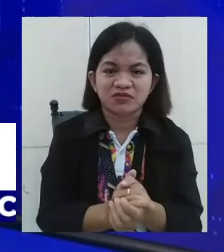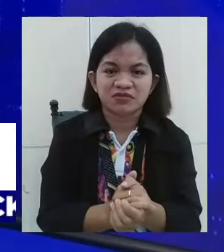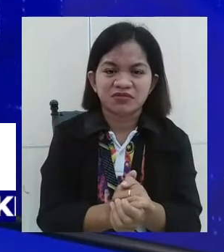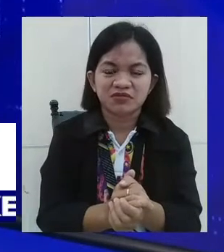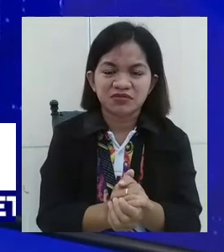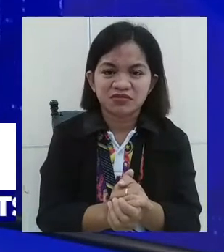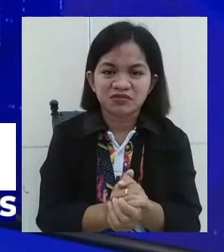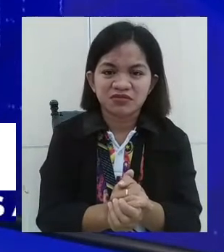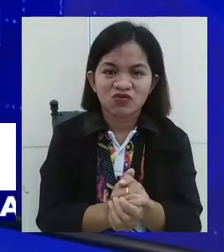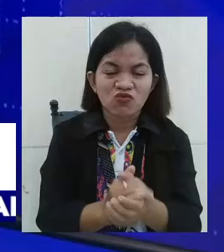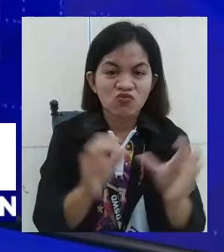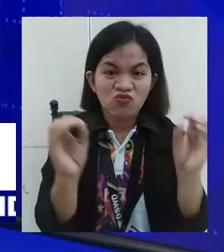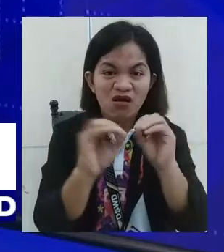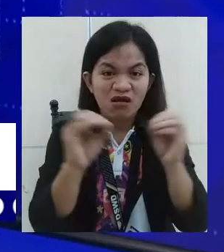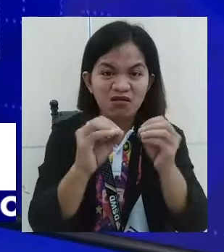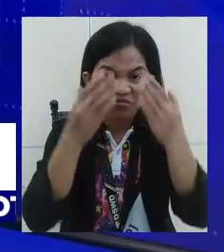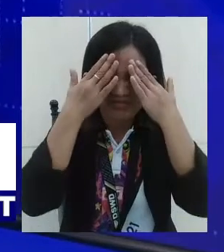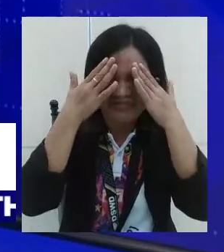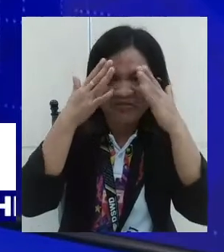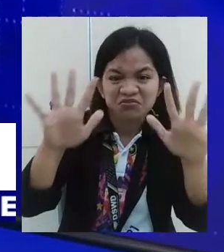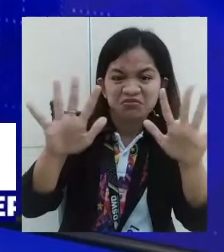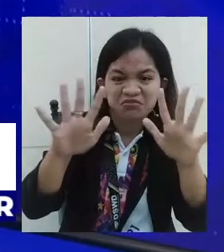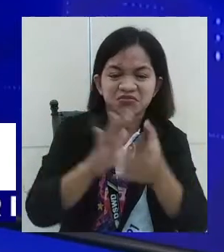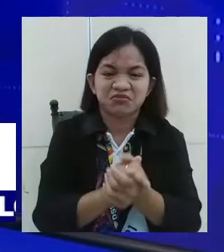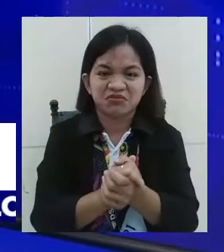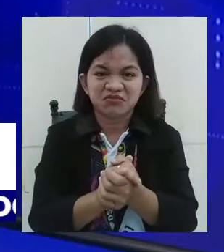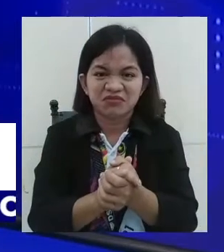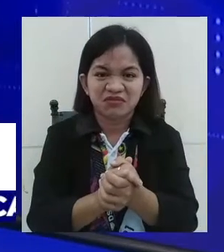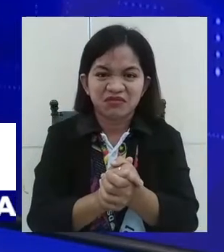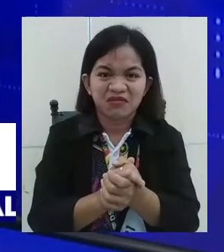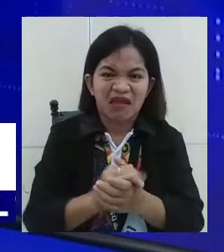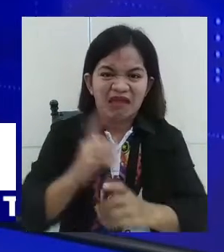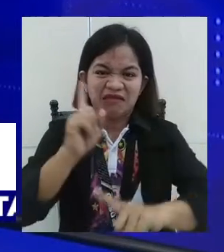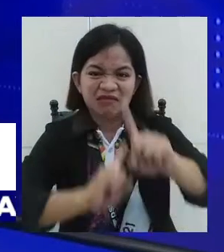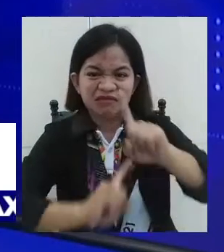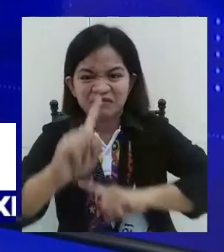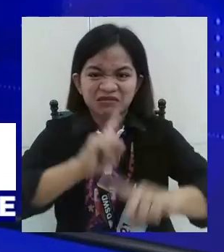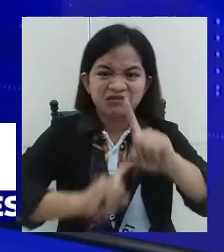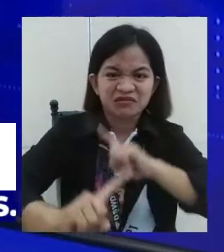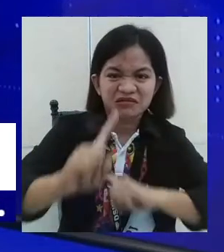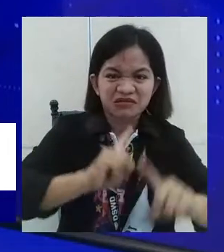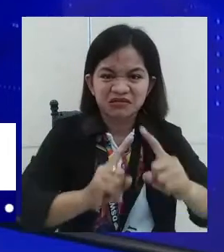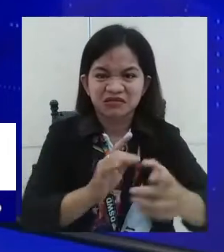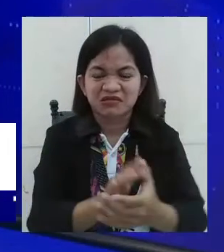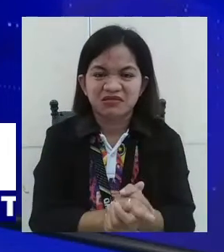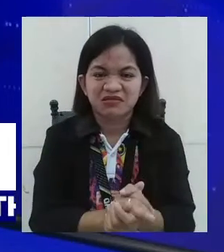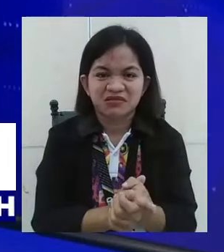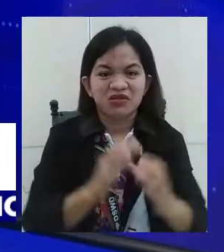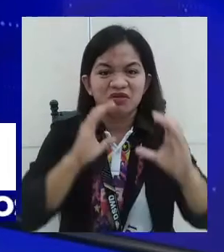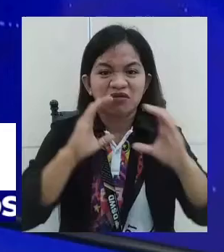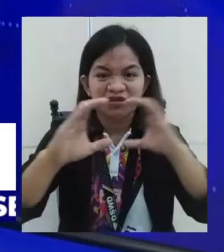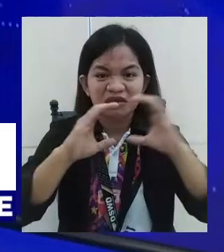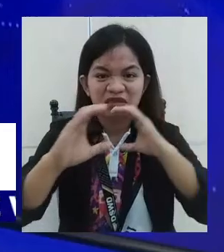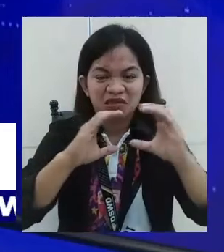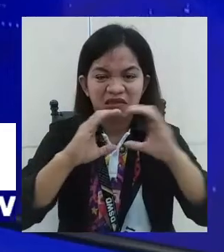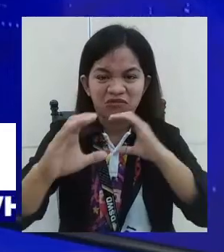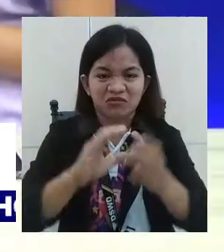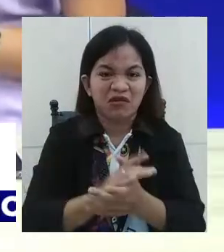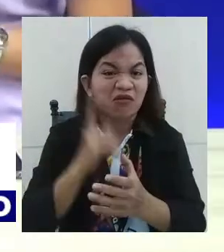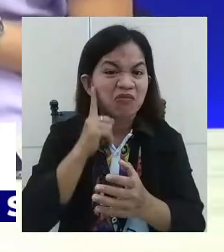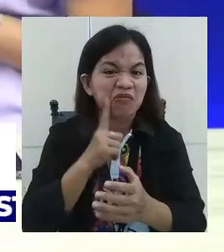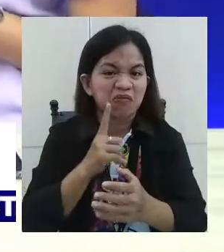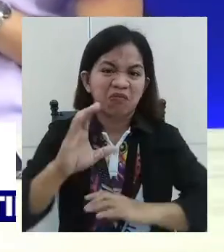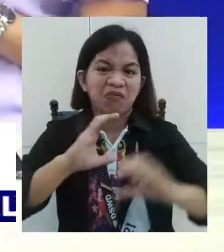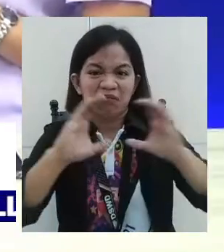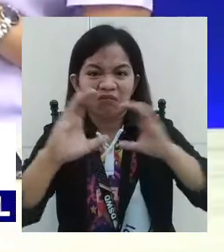walang alam doon sa lingwahe nila, sa manner by which they communicate, which is a sign language, doon na naman